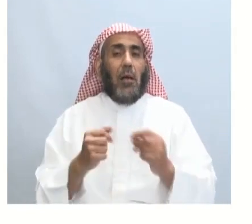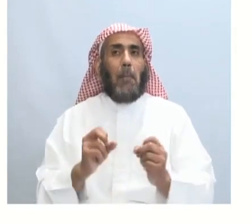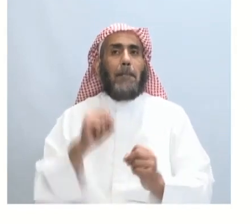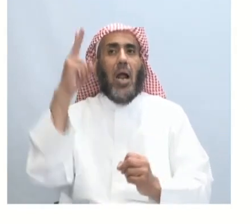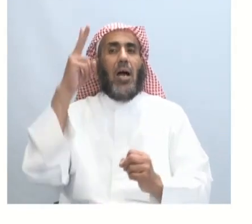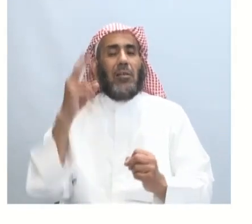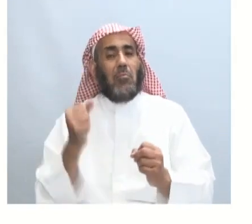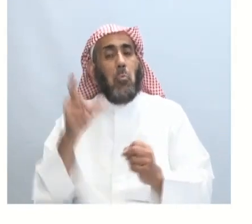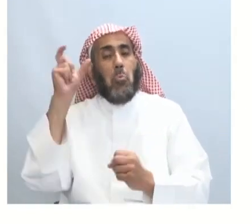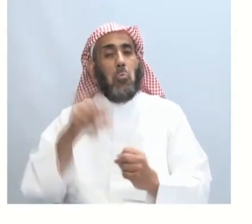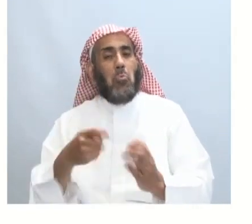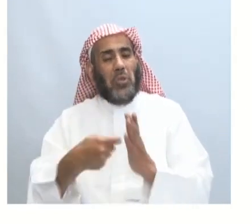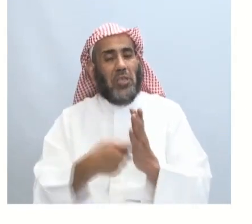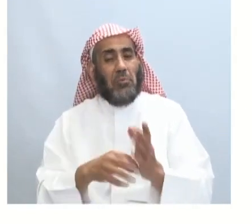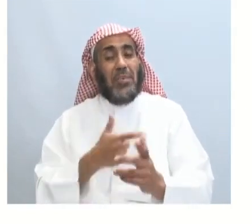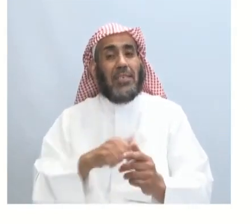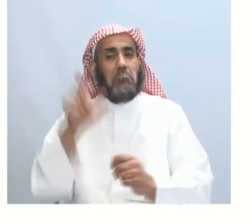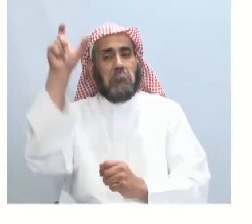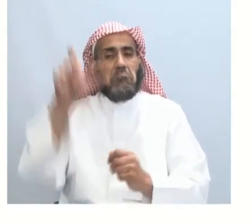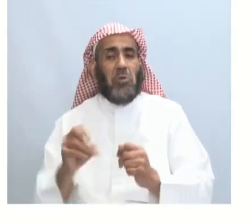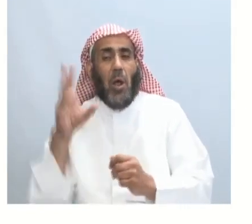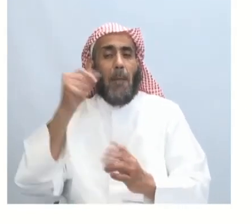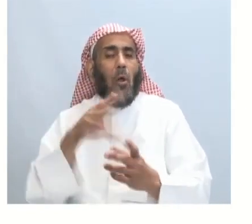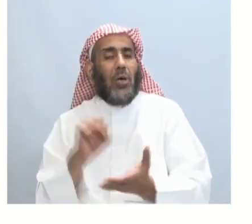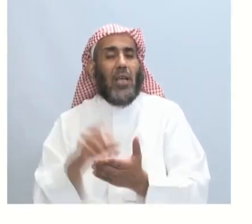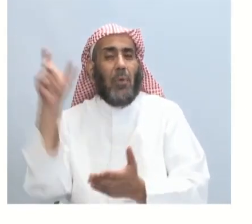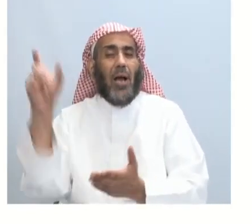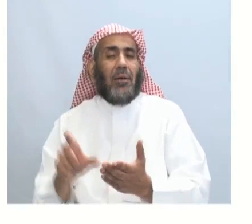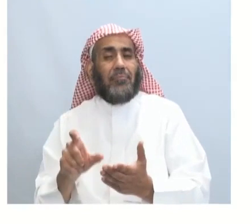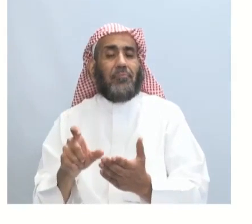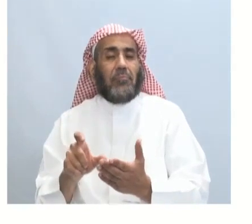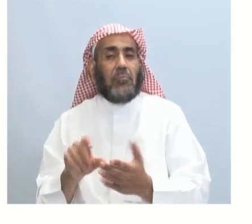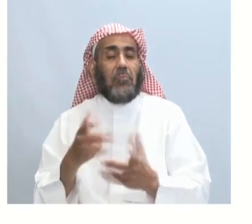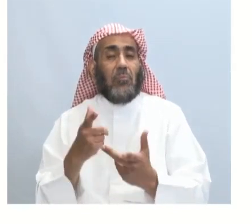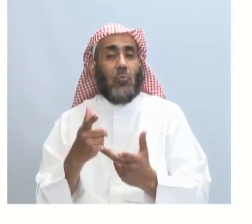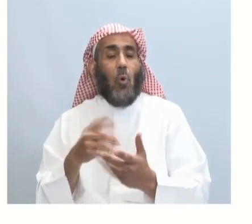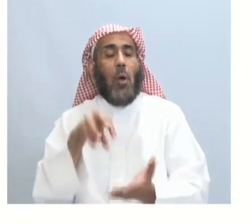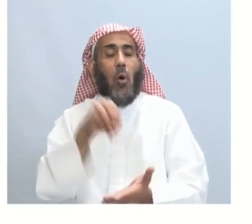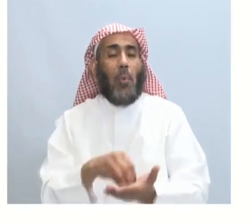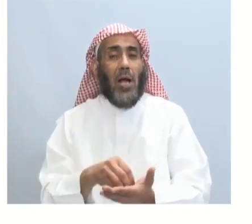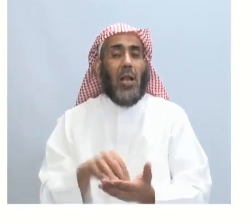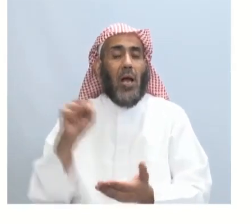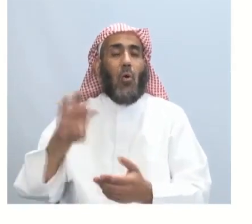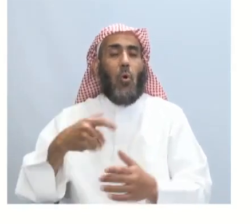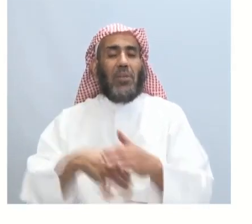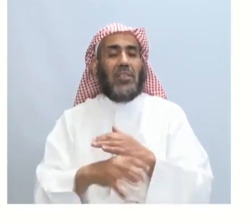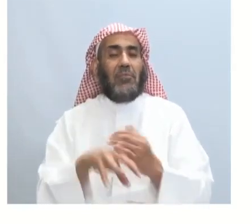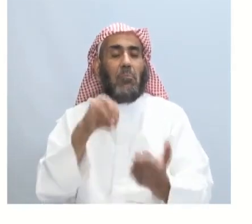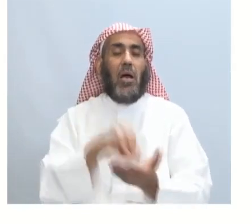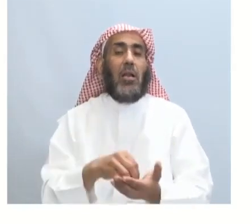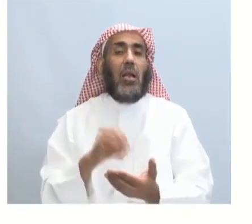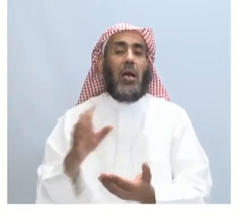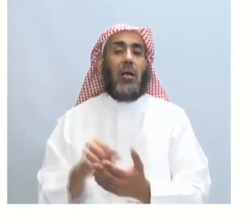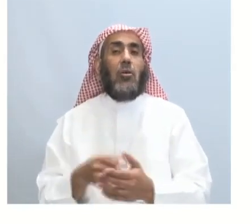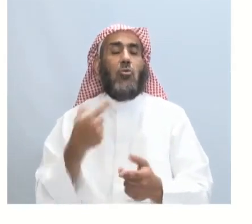اختراع وتسجيله باسم المخترع من هو صاحب الحق ومن ما هو محل الحق وما تصنيف محل الحق